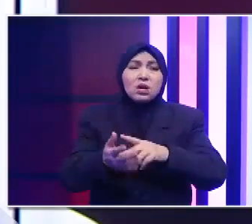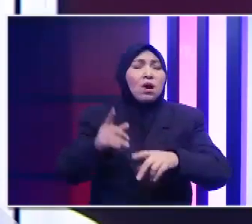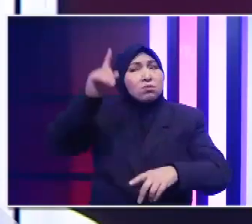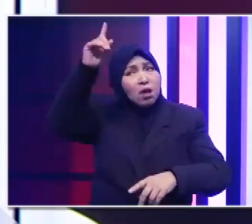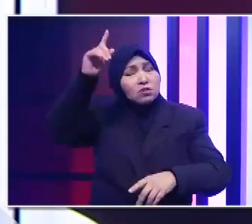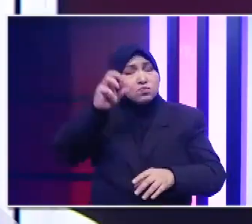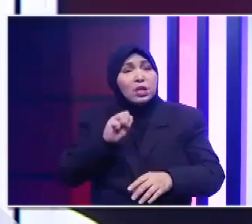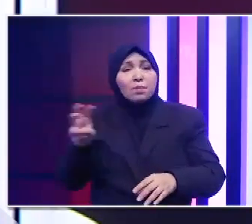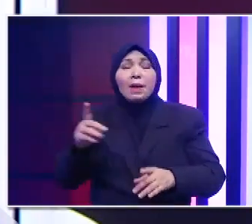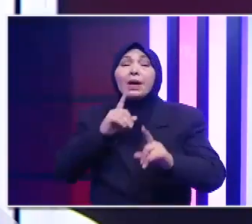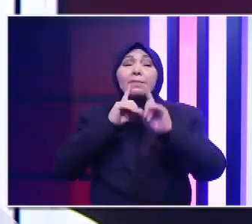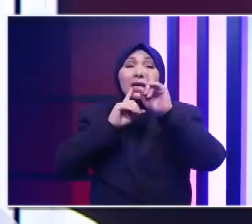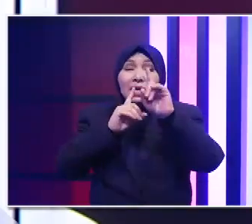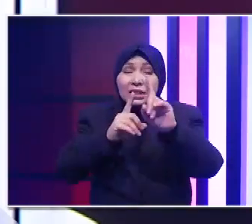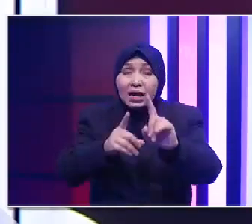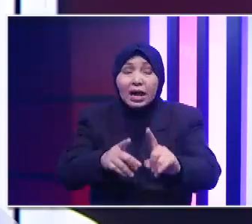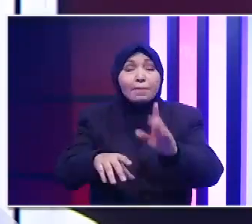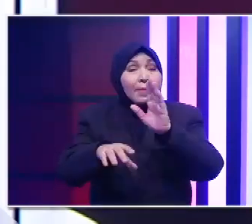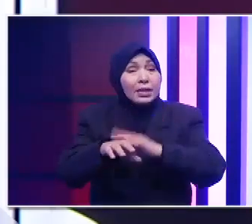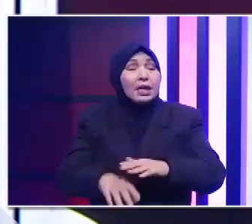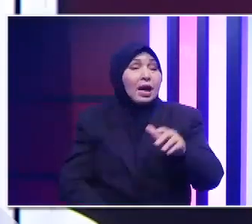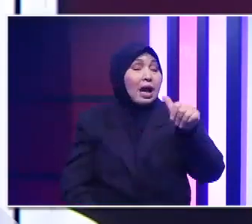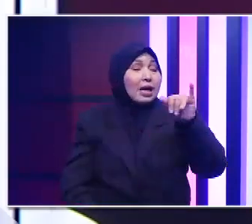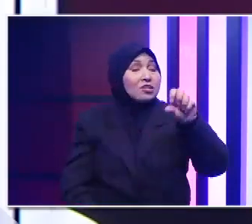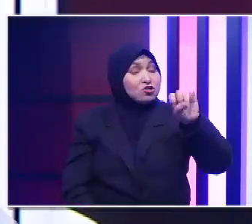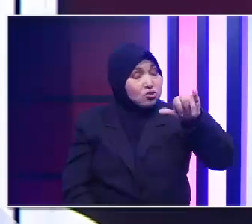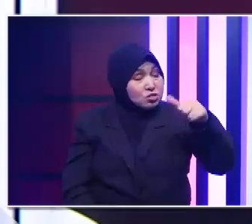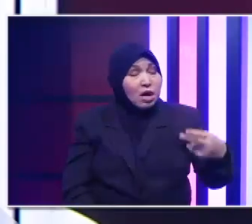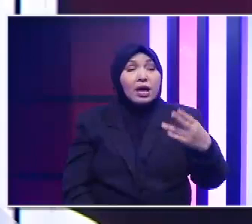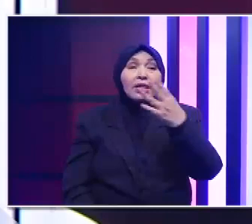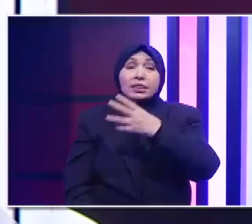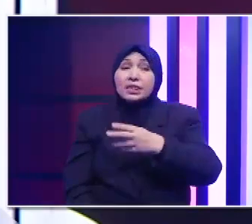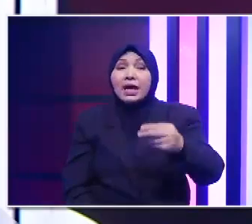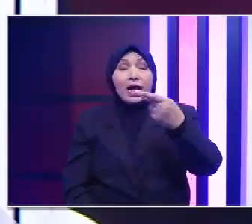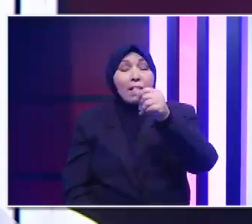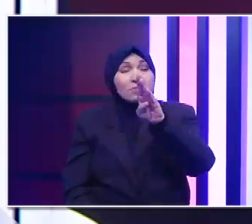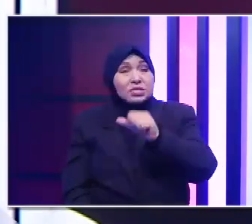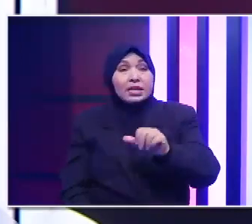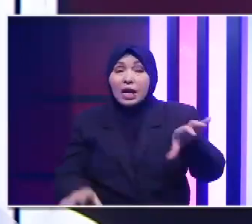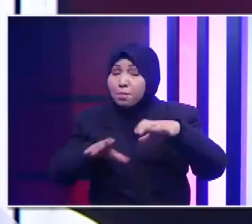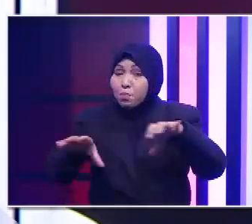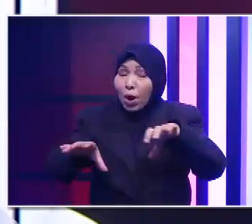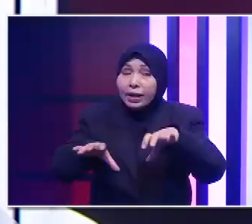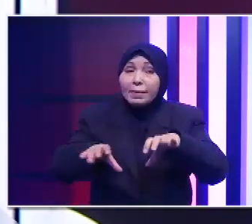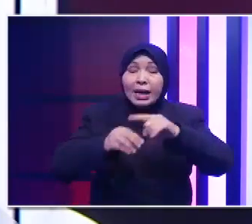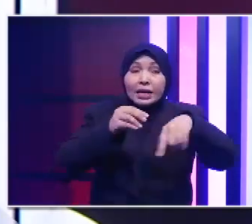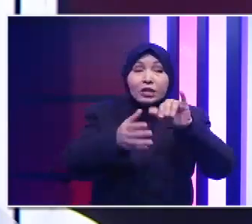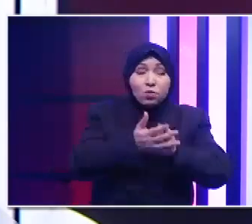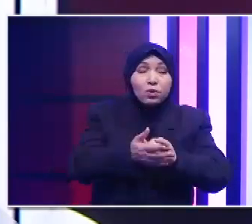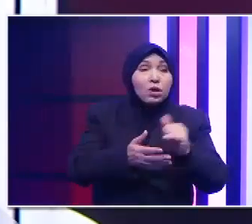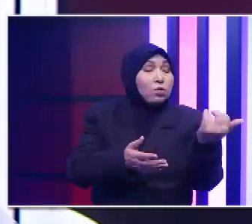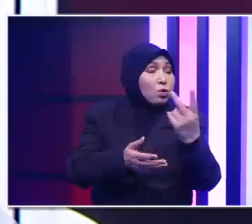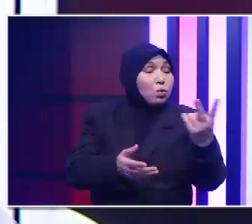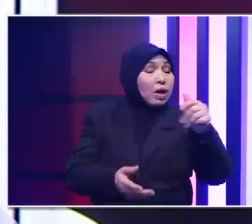Allah Subhanahu Wa Ta'ala memerintahkan kepada Aisyah dan Hafshah kalian mereka berdua nih yang pelakunya mereka berdua